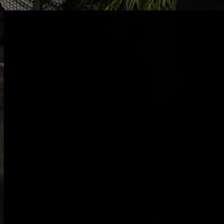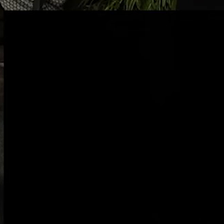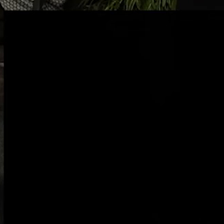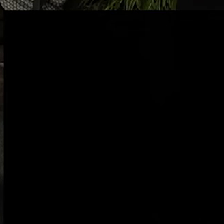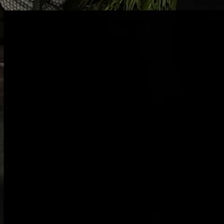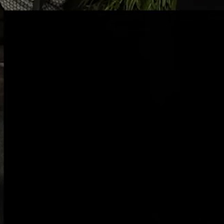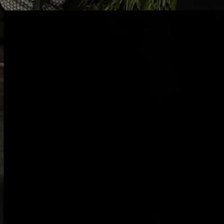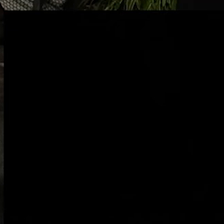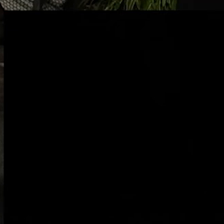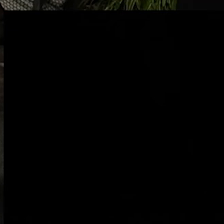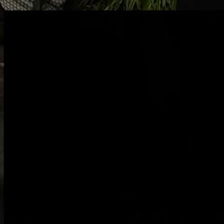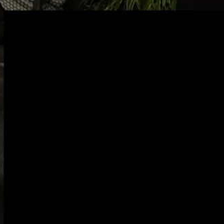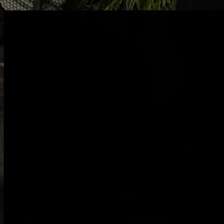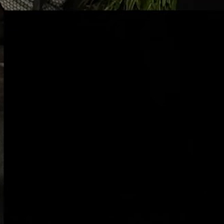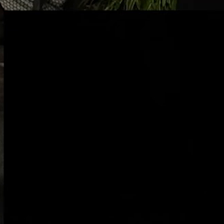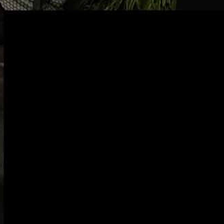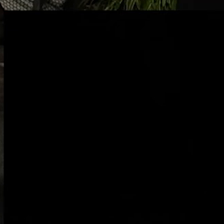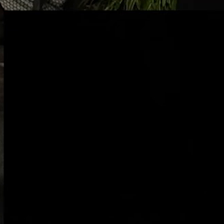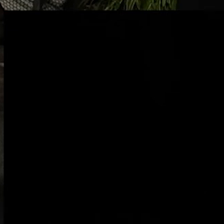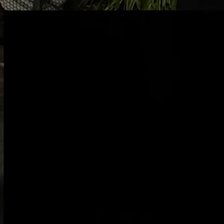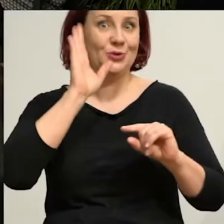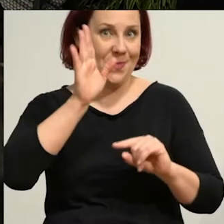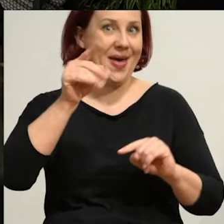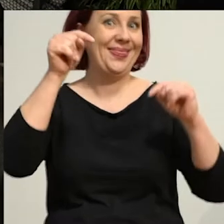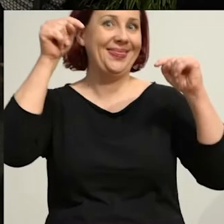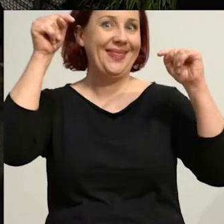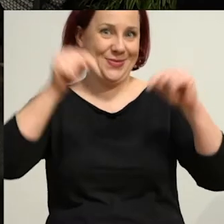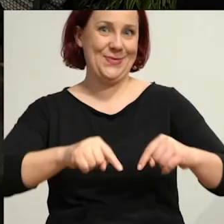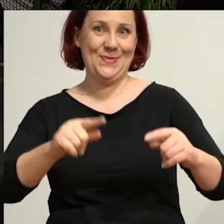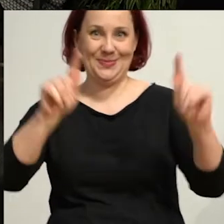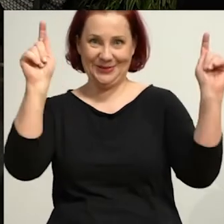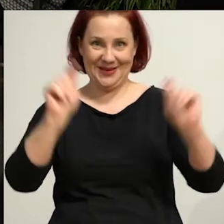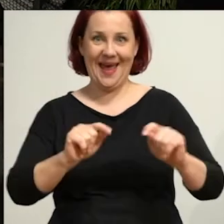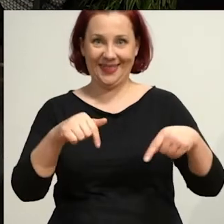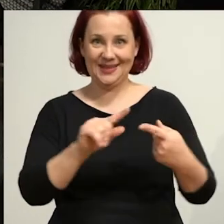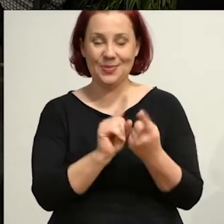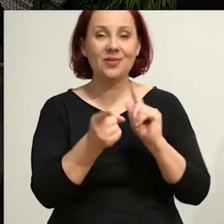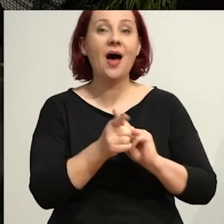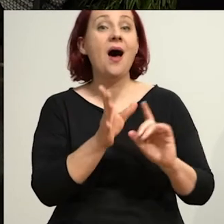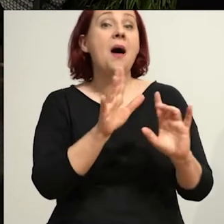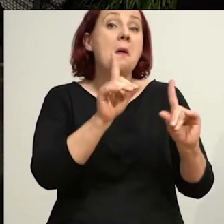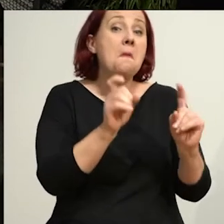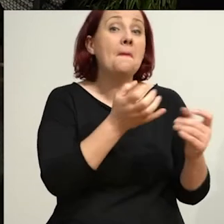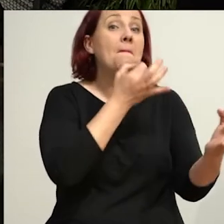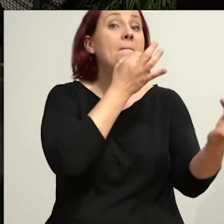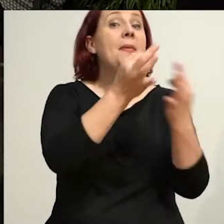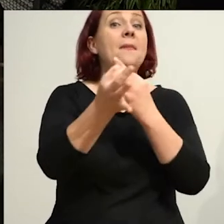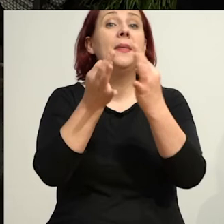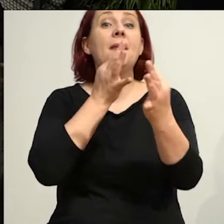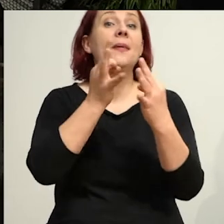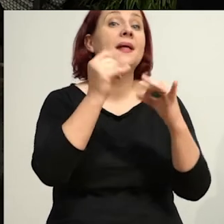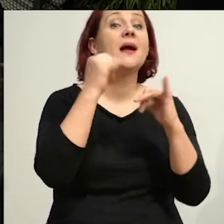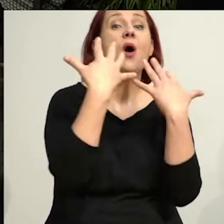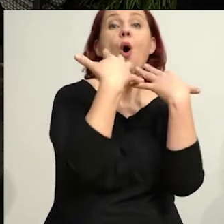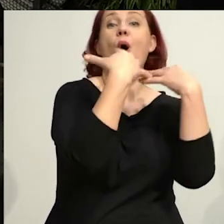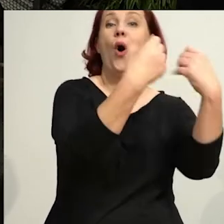zacząłem rozmawiać w ostatnim czasie, kiedy się dowiedziałem, że mam być tutaj u Państwa, dopytywać się o odbiór Norwida, jak to